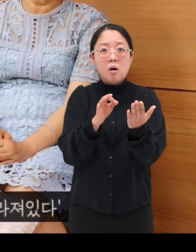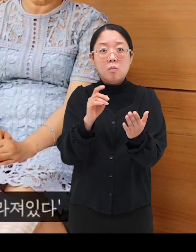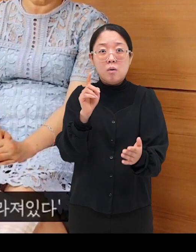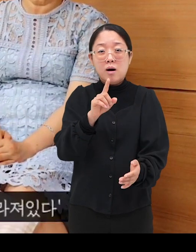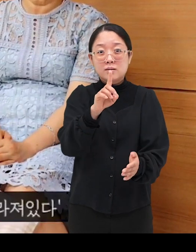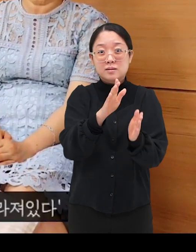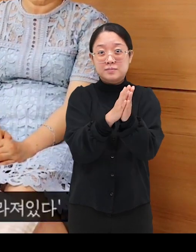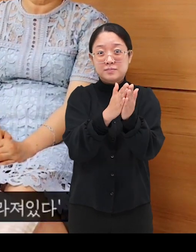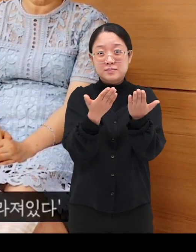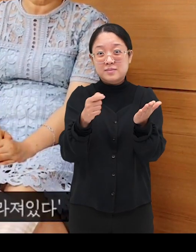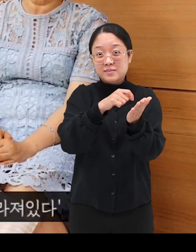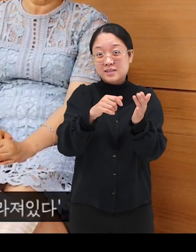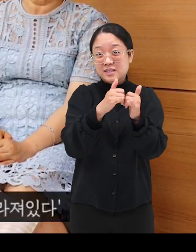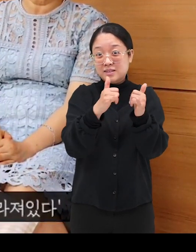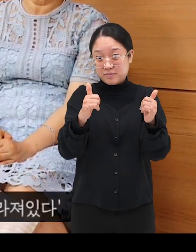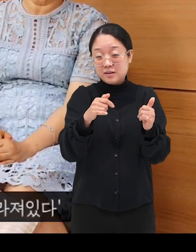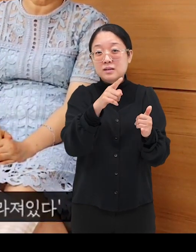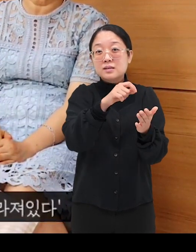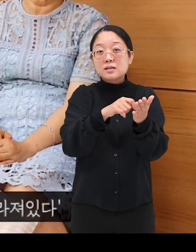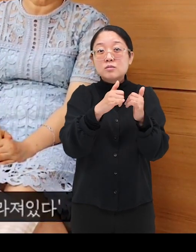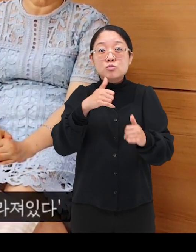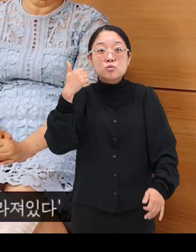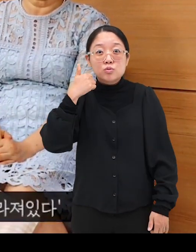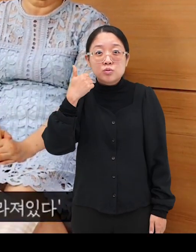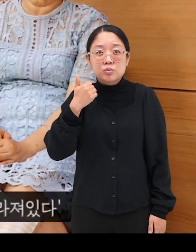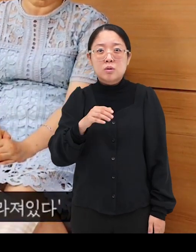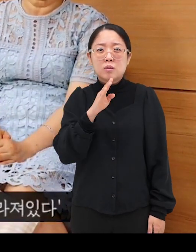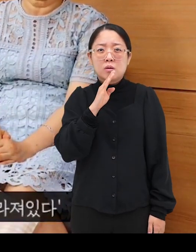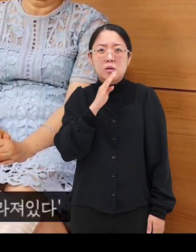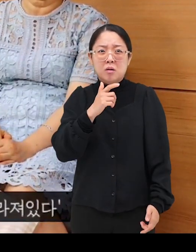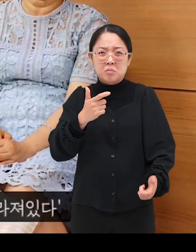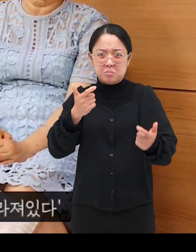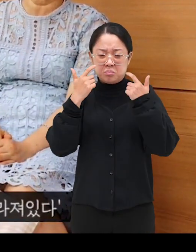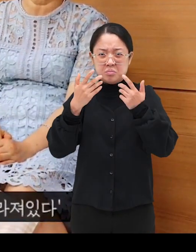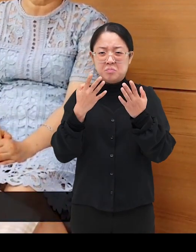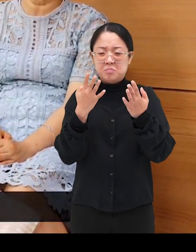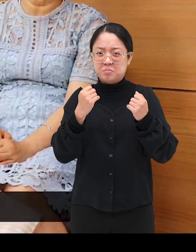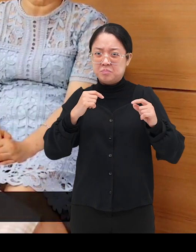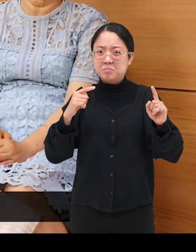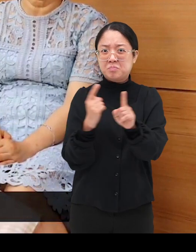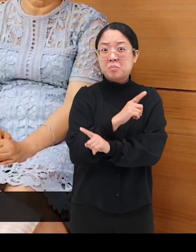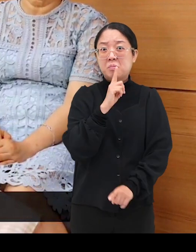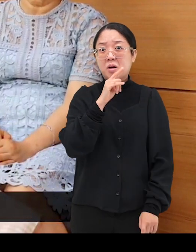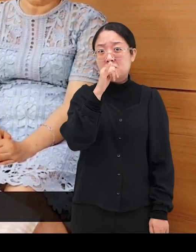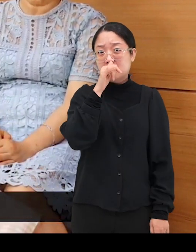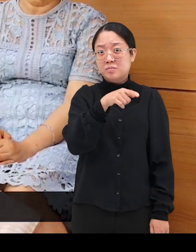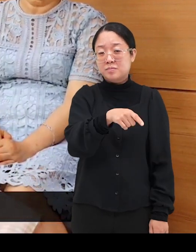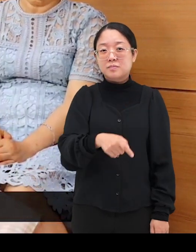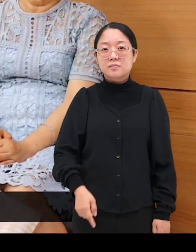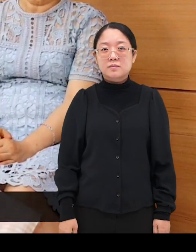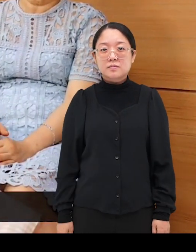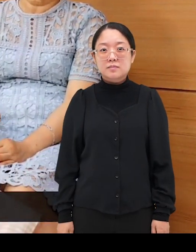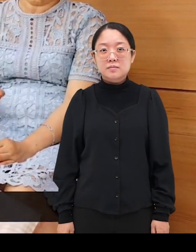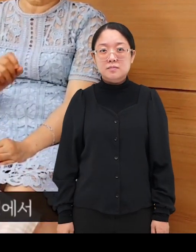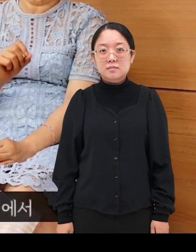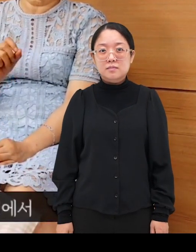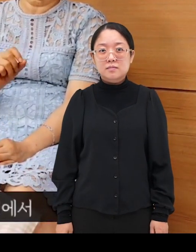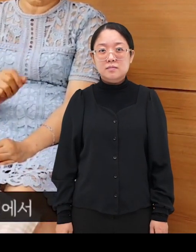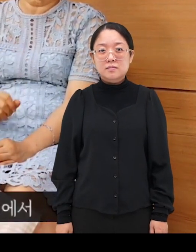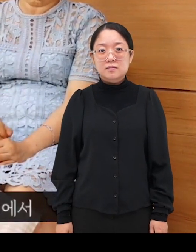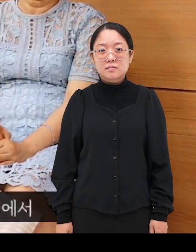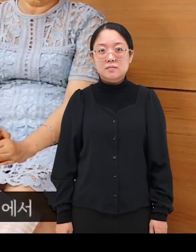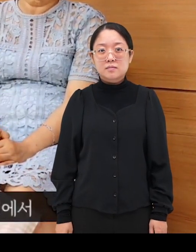쓴 사람은 그 이전과 분명히 달라져 있다라는 표현을 했더라고요.